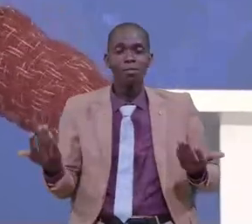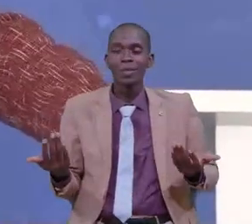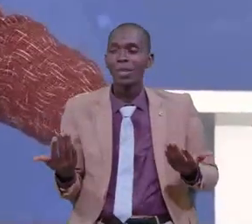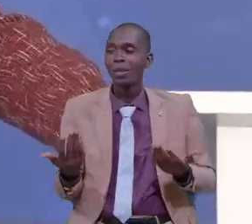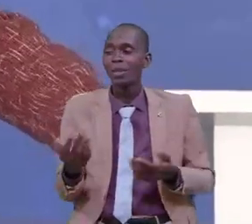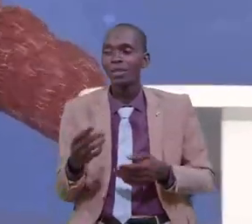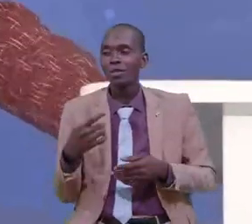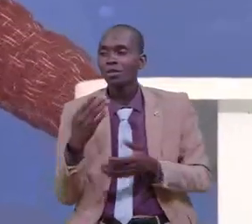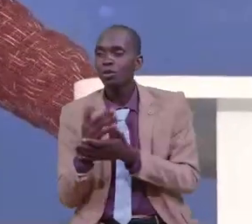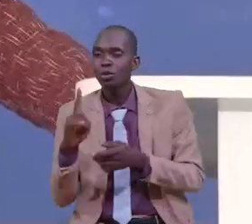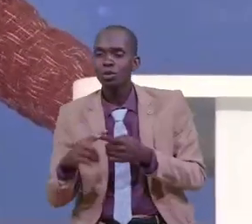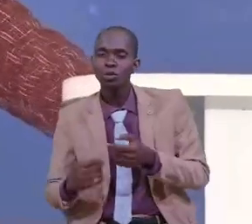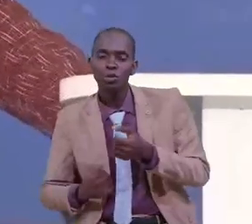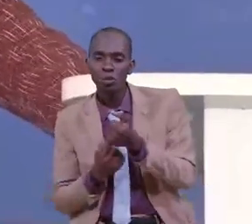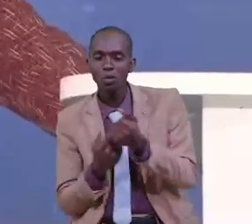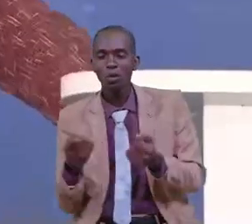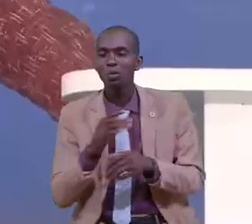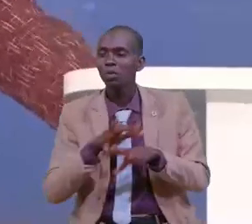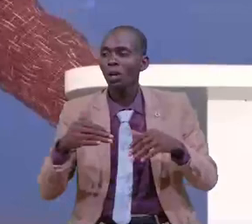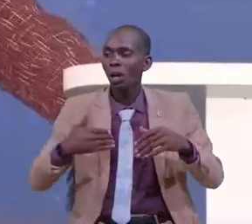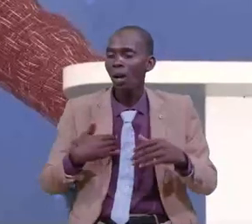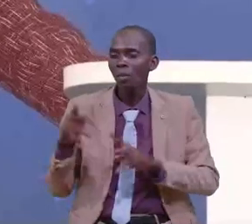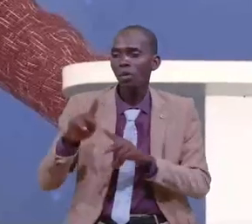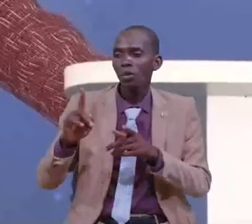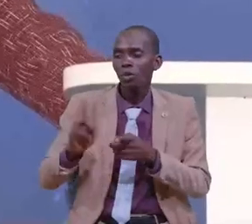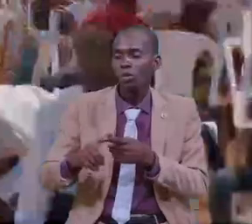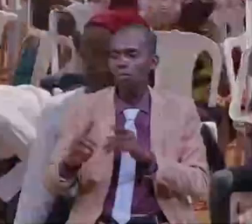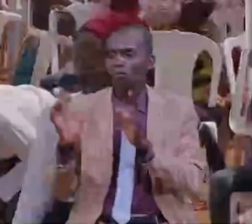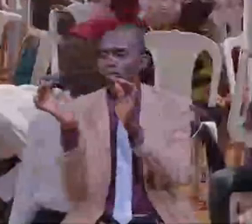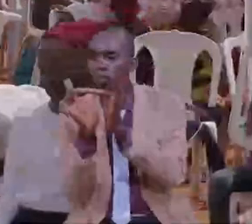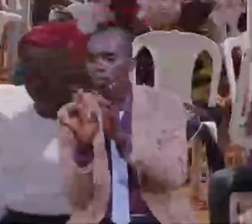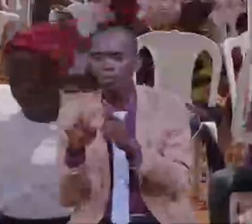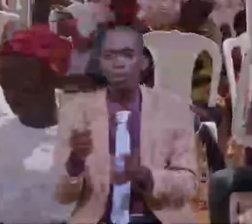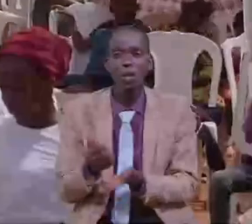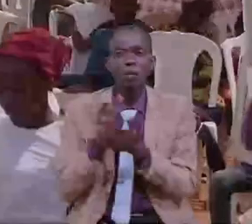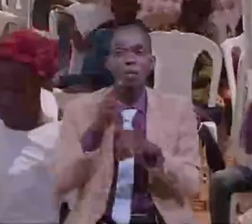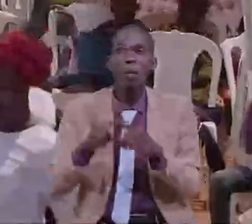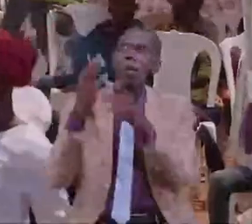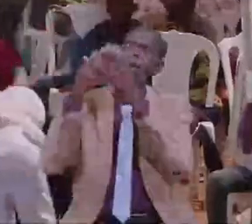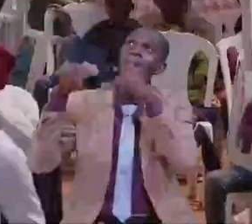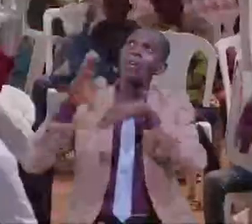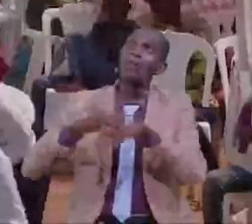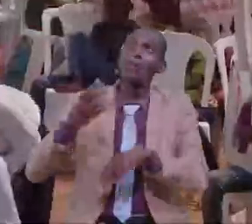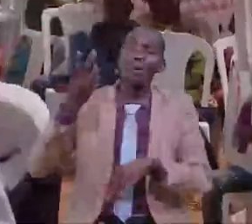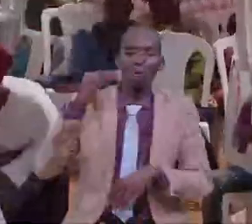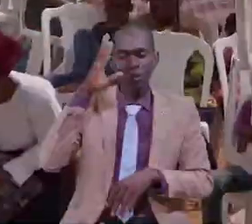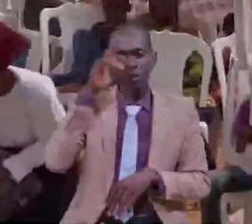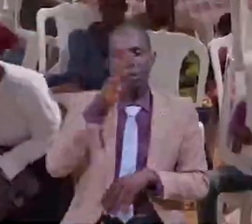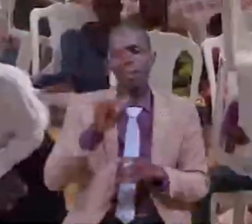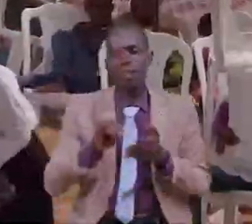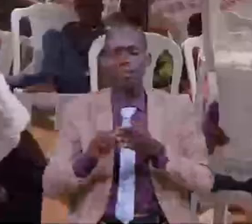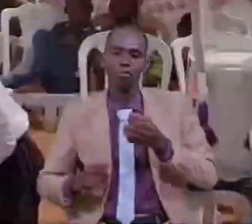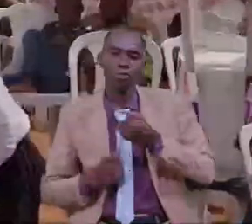longs pieds. Il n'avait pas de bon contact. Le ciel était son contact. Le ciel sera